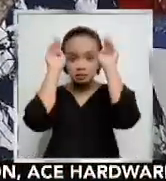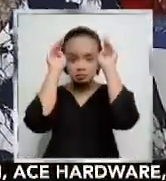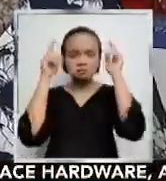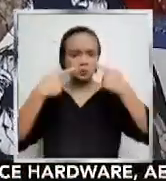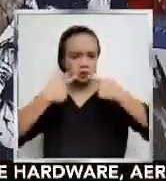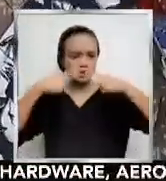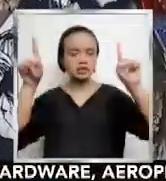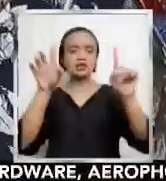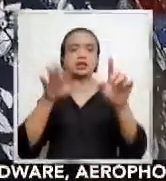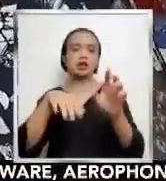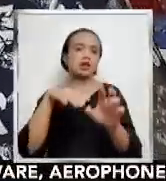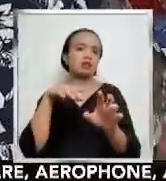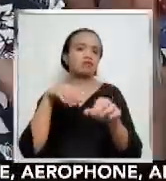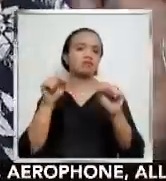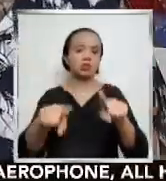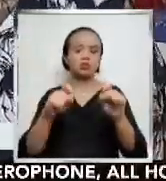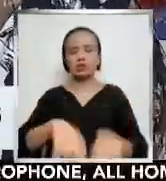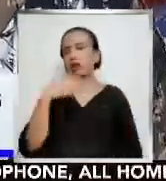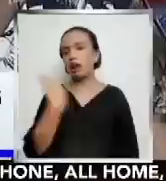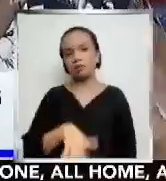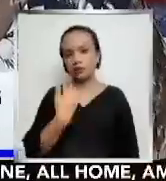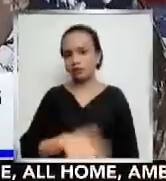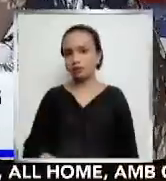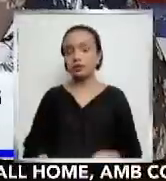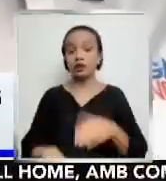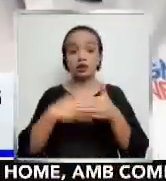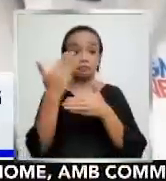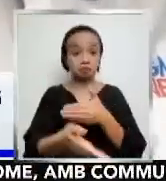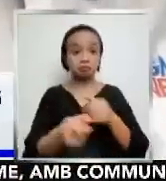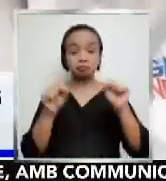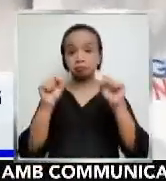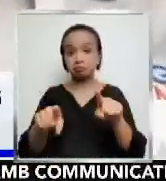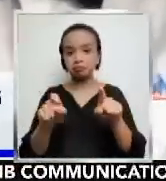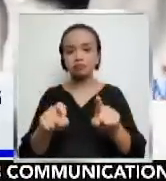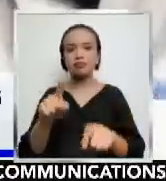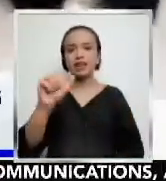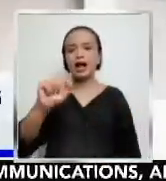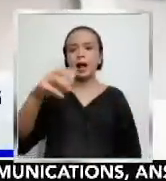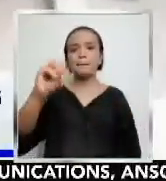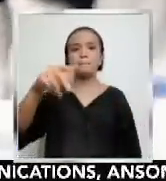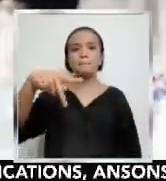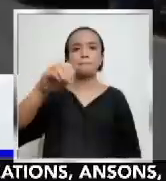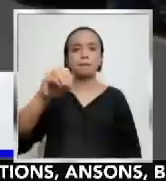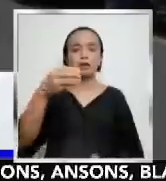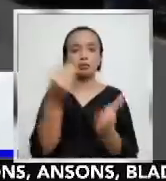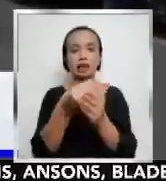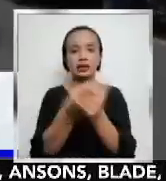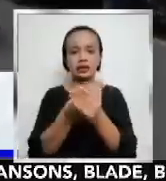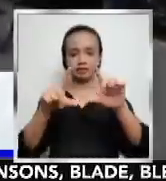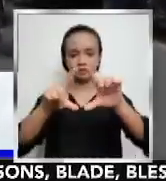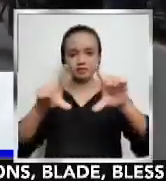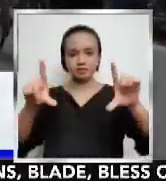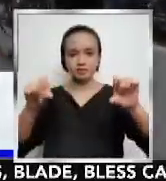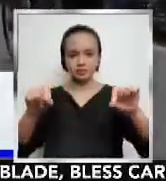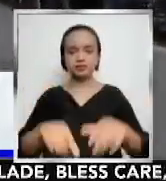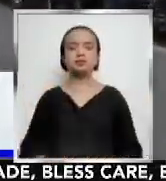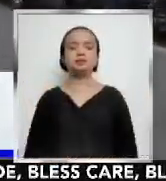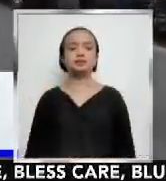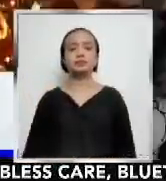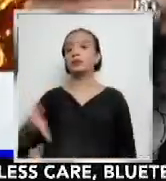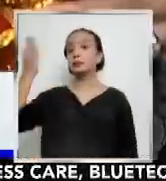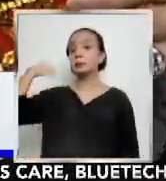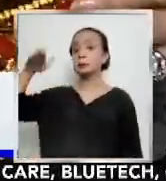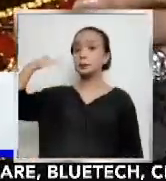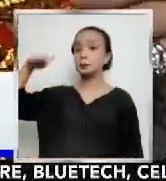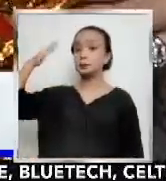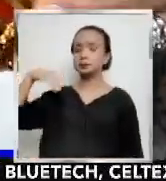rabbit, grabe. Tapos mabenta ang angpaw. Ayon sa isang anthropologist, noong sinaunang panahon pa lang,